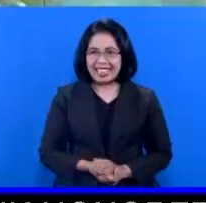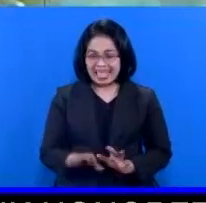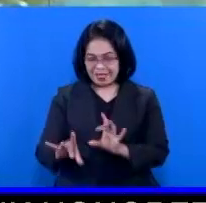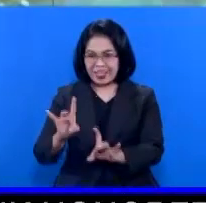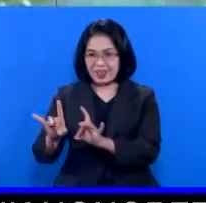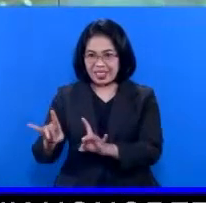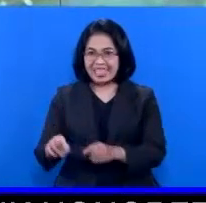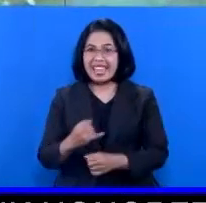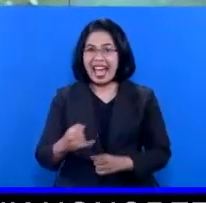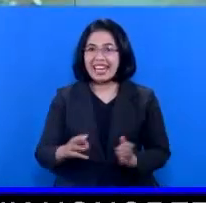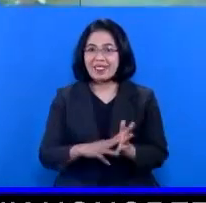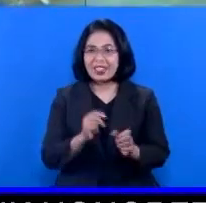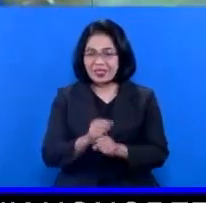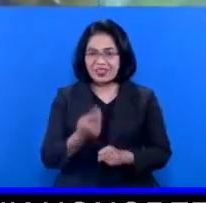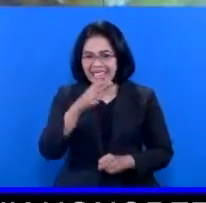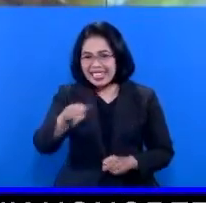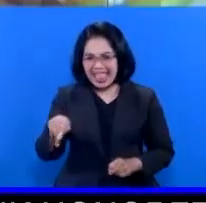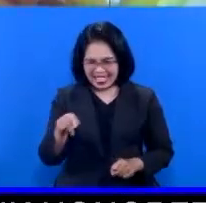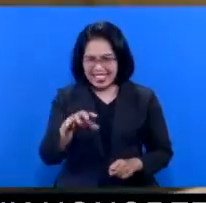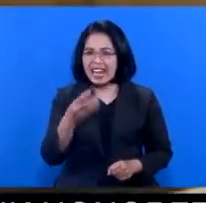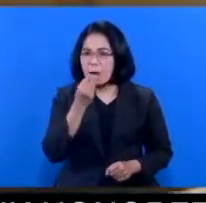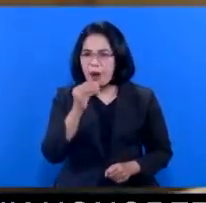di akhir pekan? Simak yang satu ini.